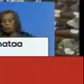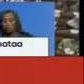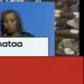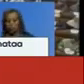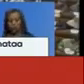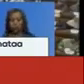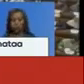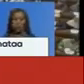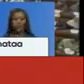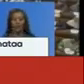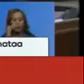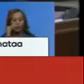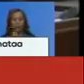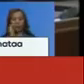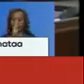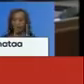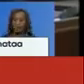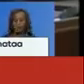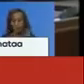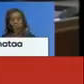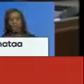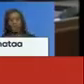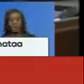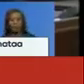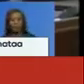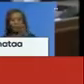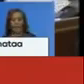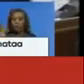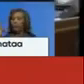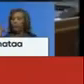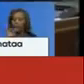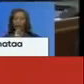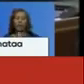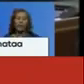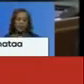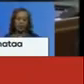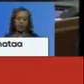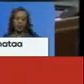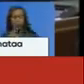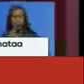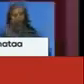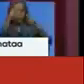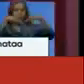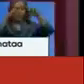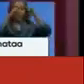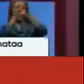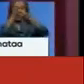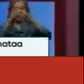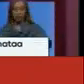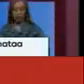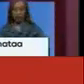ቤቱ አሰራርና የአባላት ስነ ምግባር ደንብ አንቀጽ 107 መሰረት የኢትዮጵያ ፌዴራላዊ ዲሞክራሲያዊ